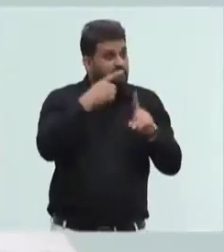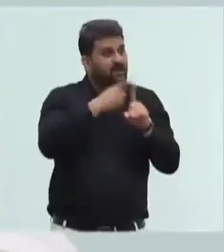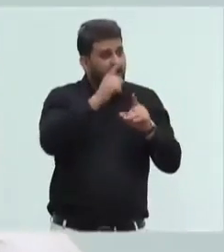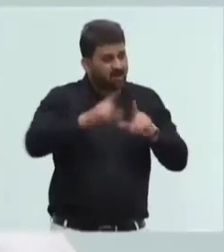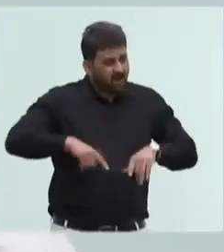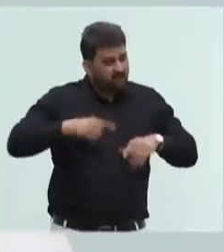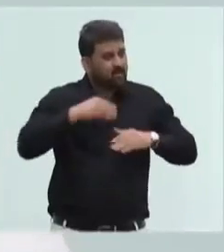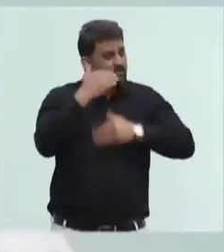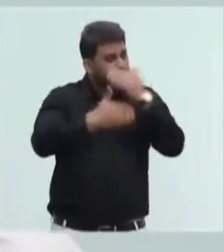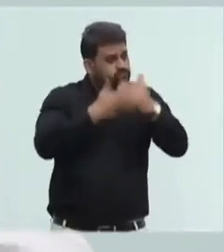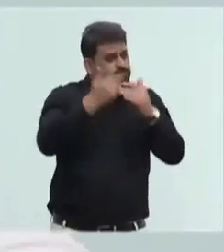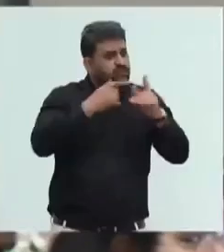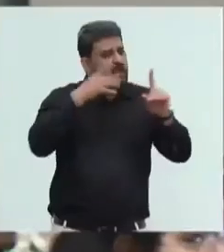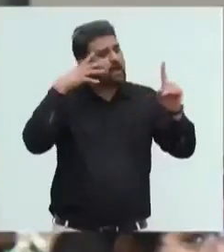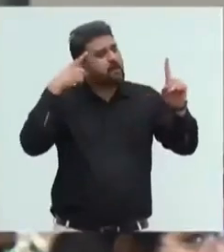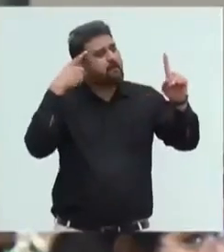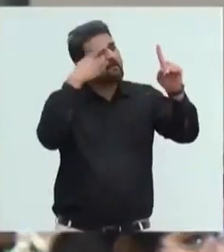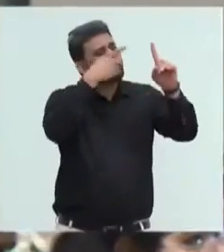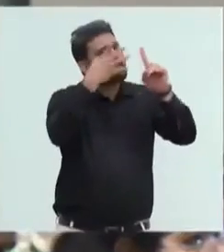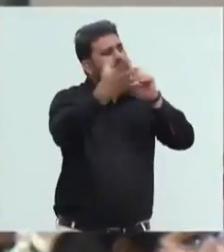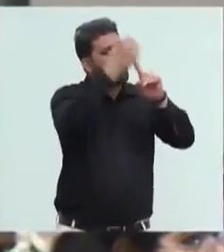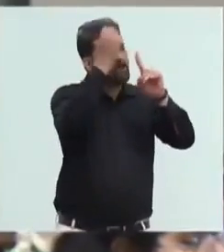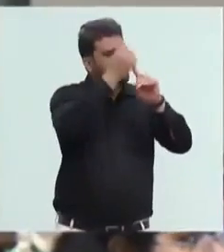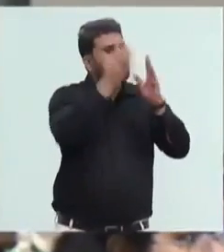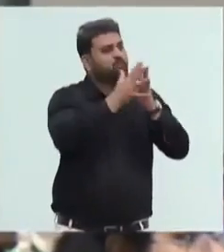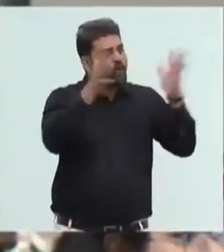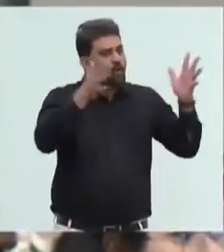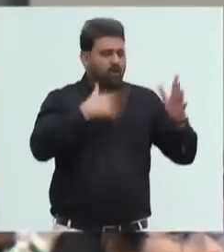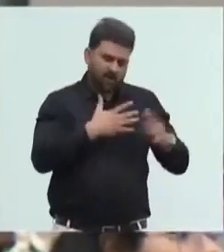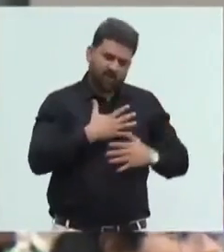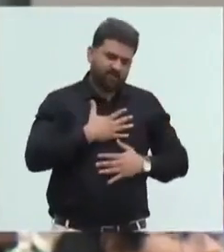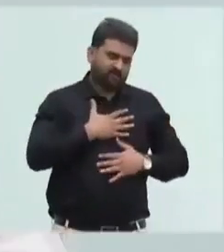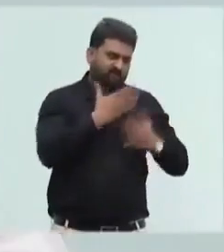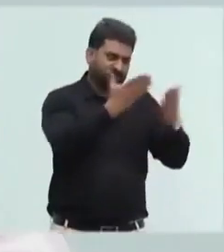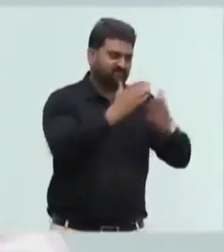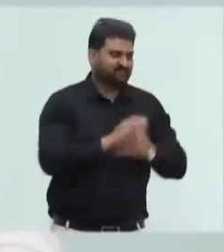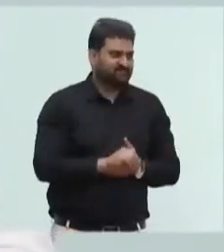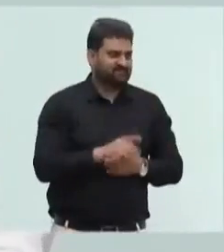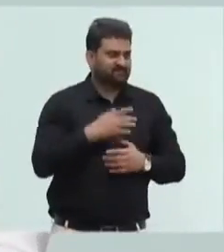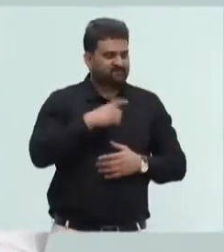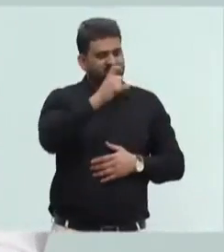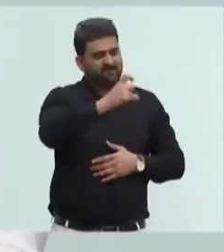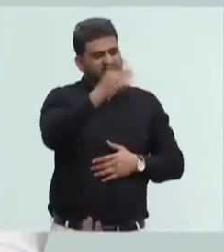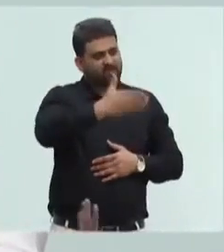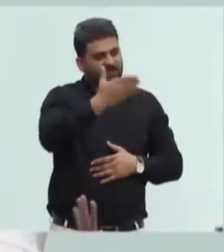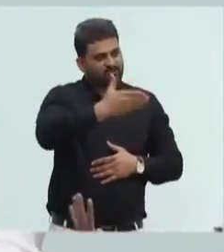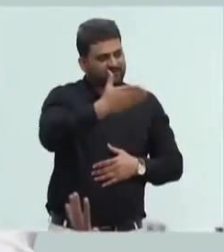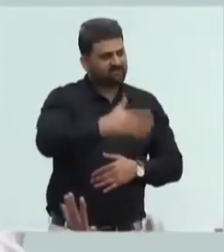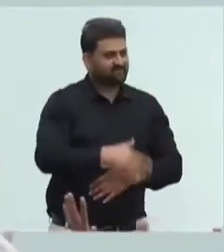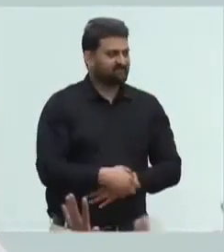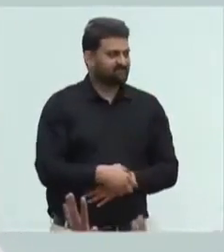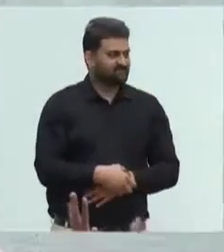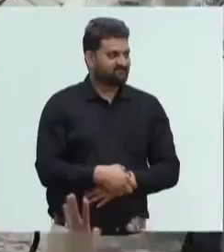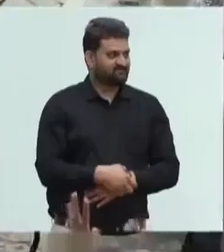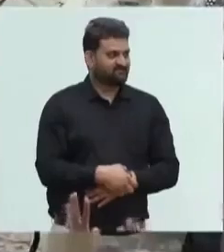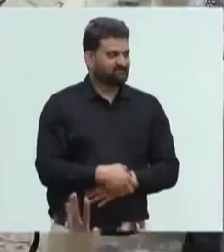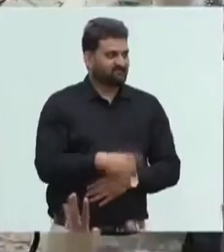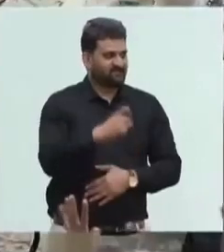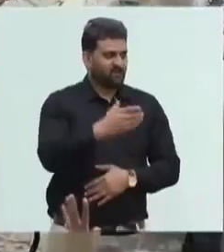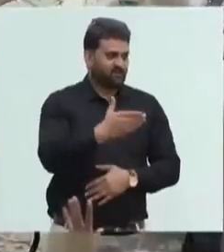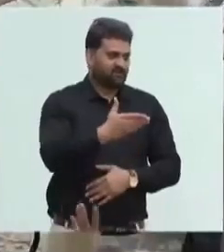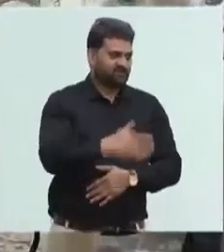भी ज़्यादा पराक्रम करके दिखाओगे, ये मुझे विश्वास है। मेरी आपको बहुत शुभकामनाएं। बहुत बहुत धन्यवाद।